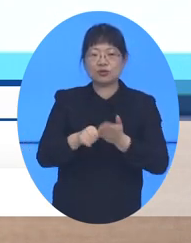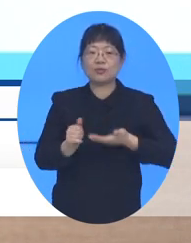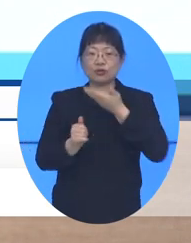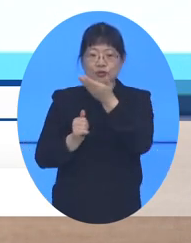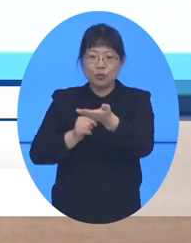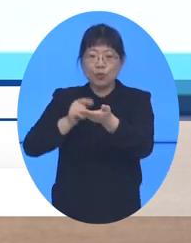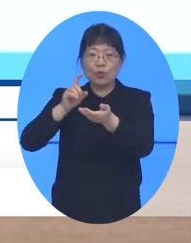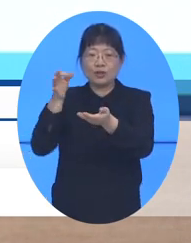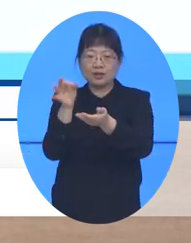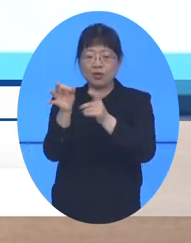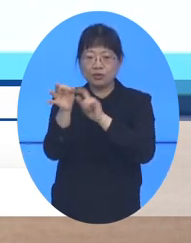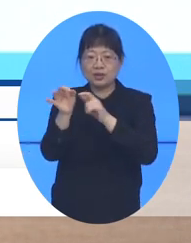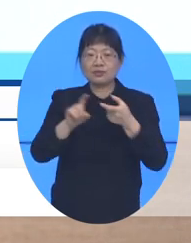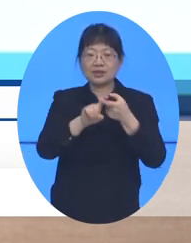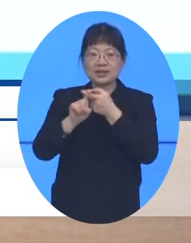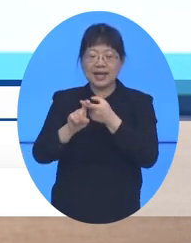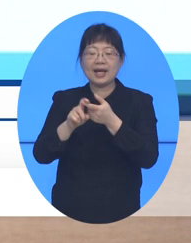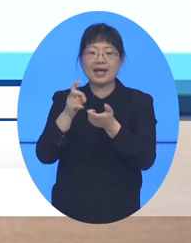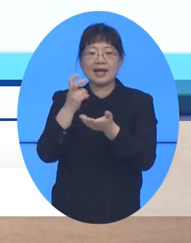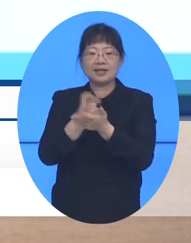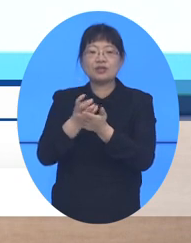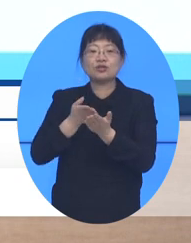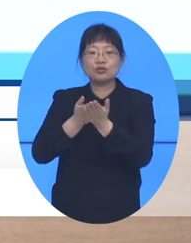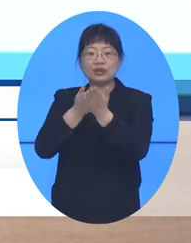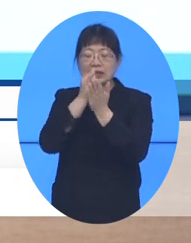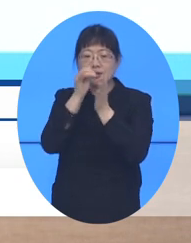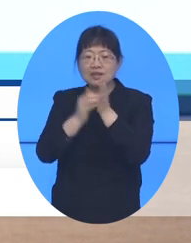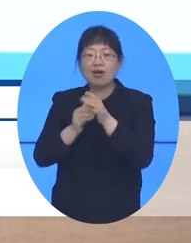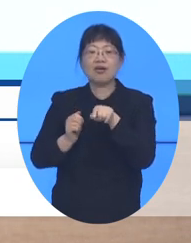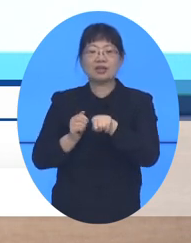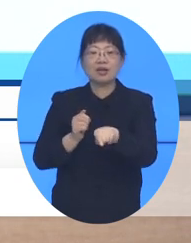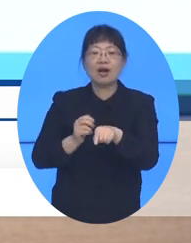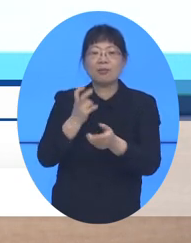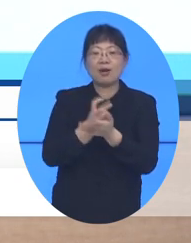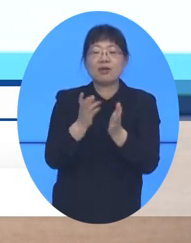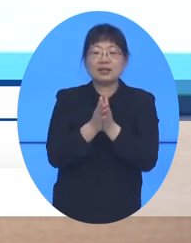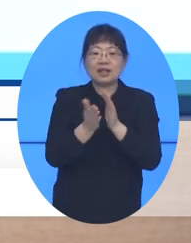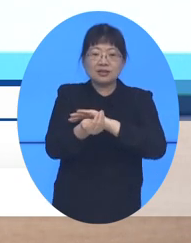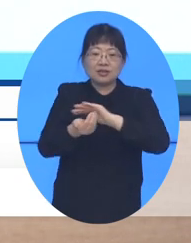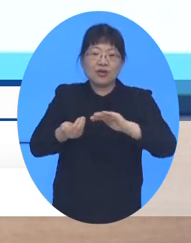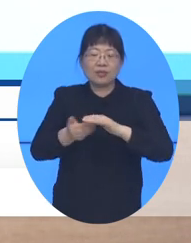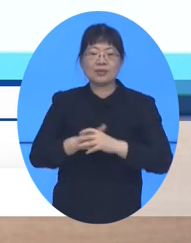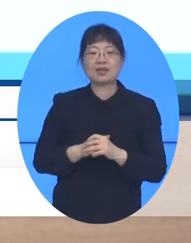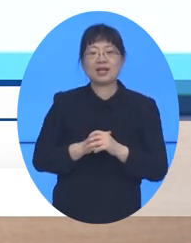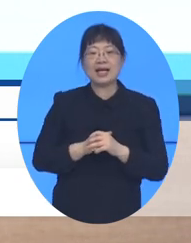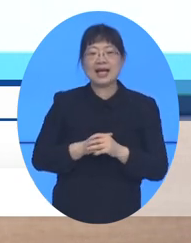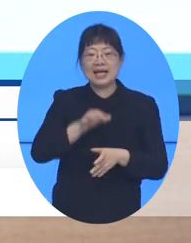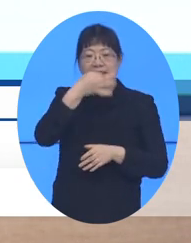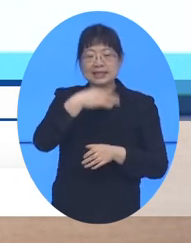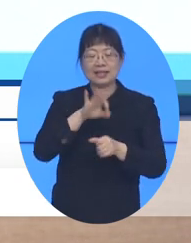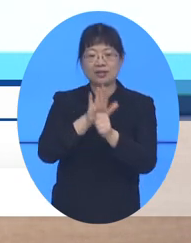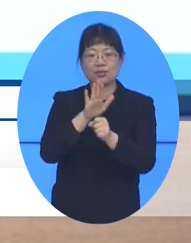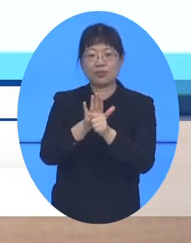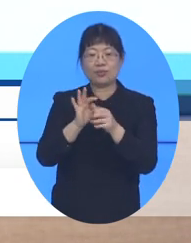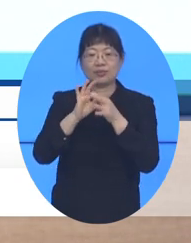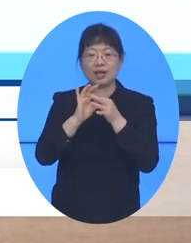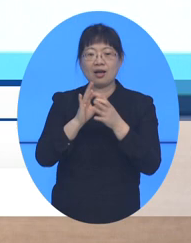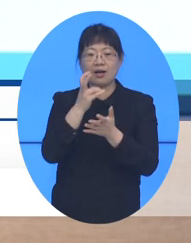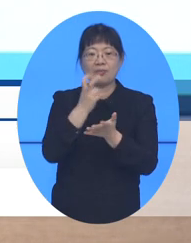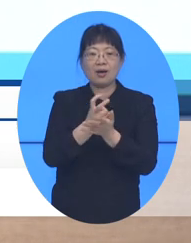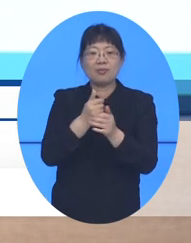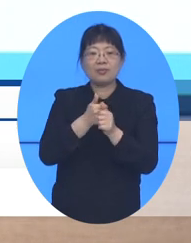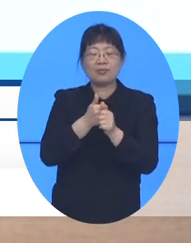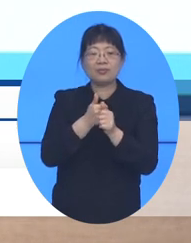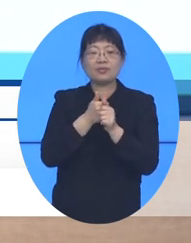합니다. 경기도형 납품 대금 연동제는 법 시행에 앞서 인센티브 부여를 통해 법에